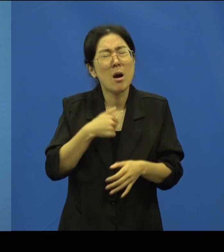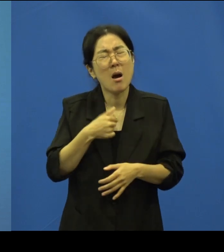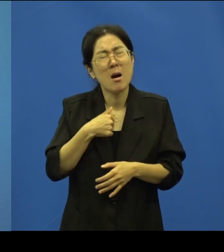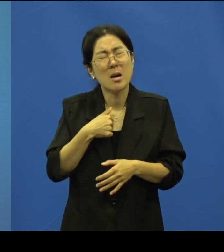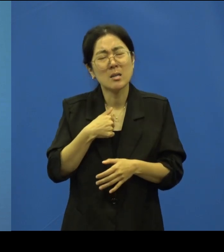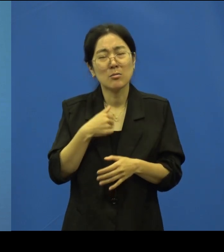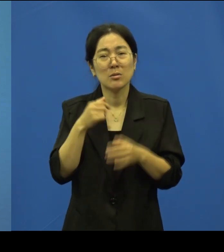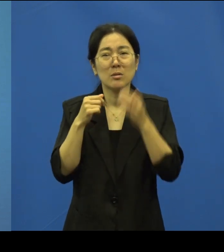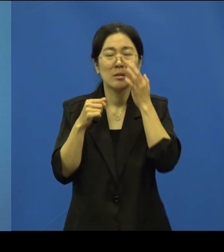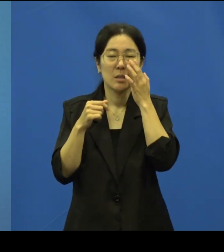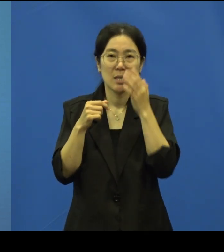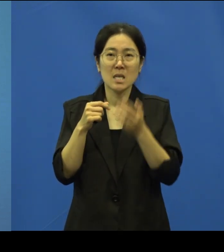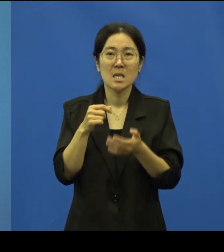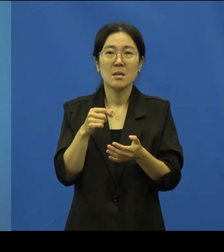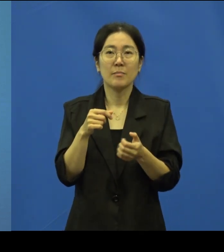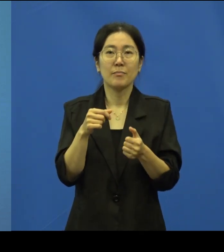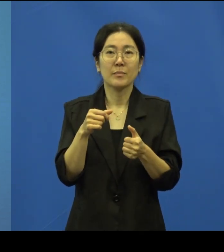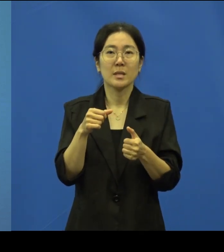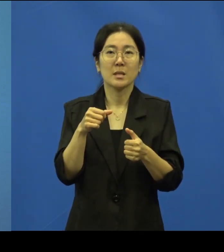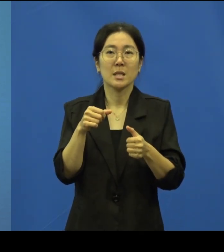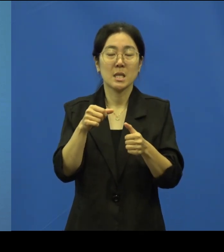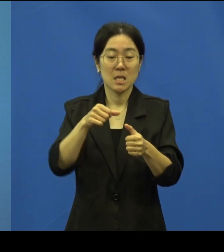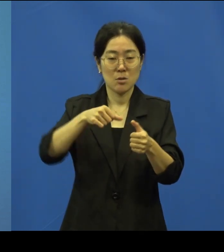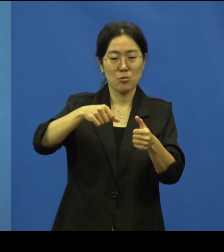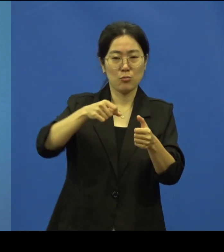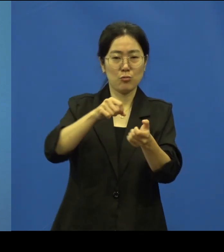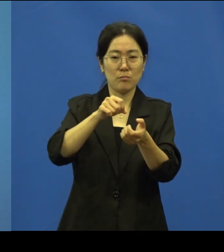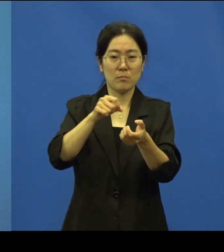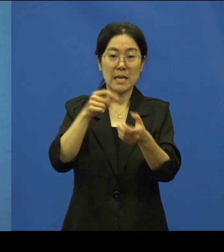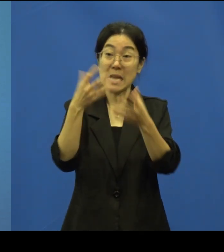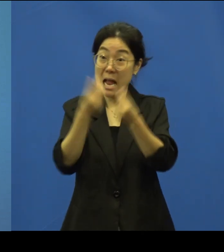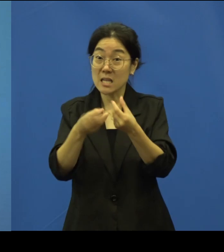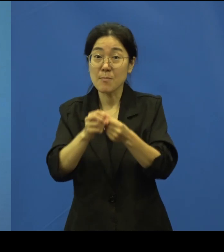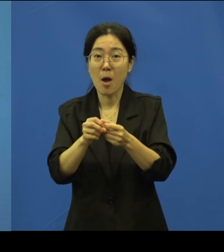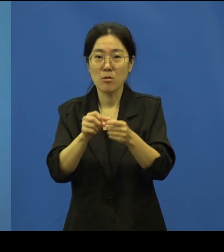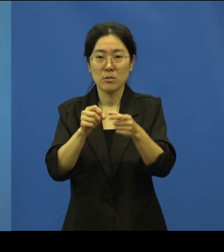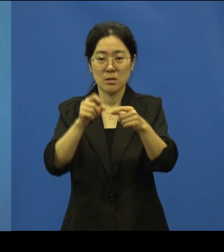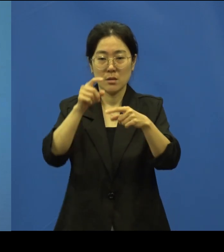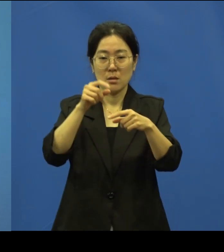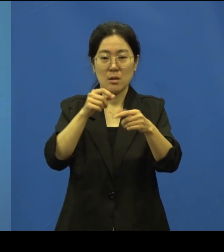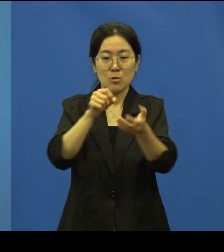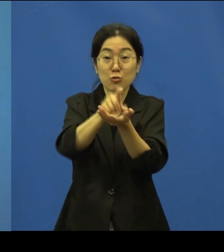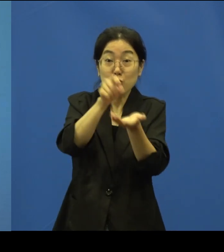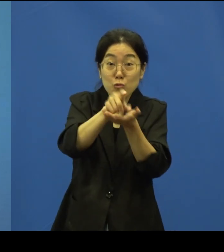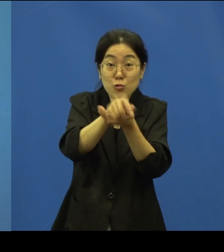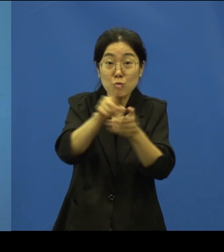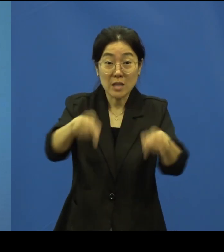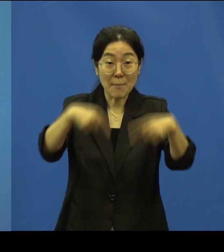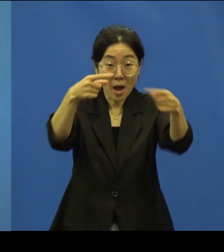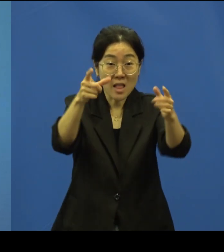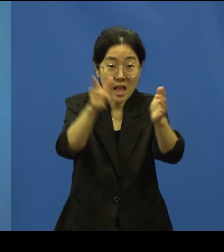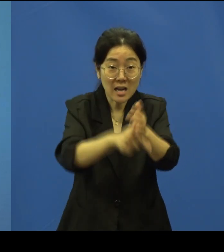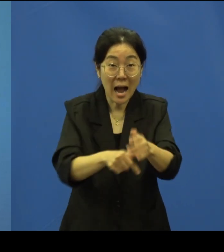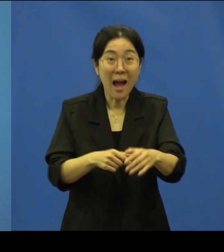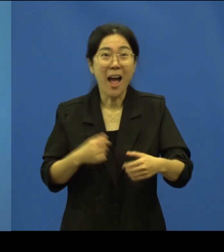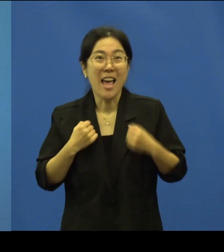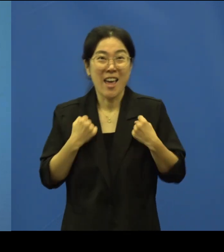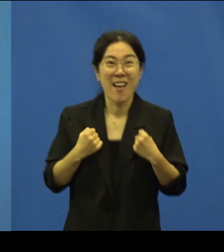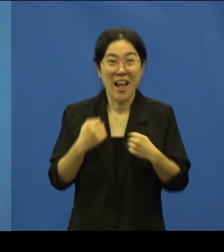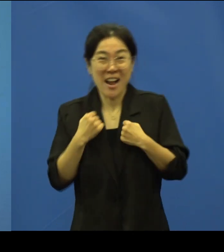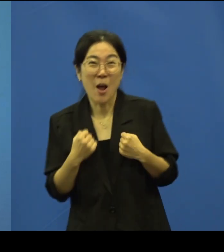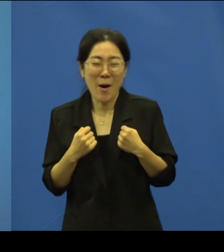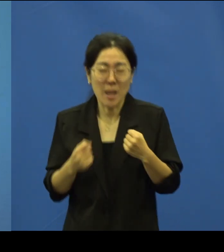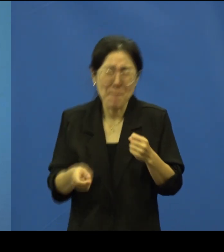운동장에 운동하러, 축구하러, 경기하러 갔다가 5분 만에 부상당해가지고 벤치에 앉아있는 사람처럼 맨날 그런데